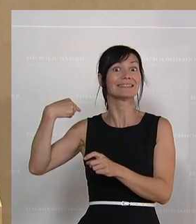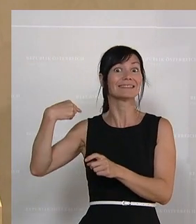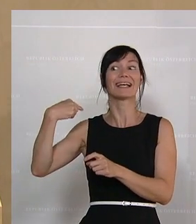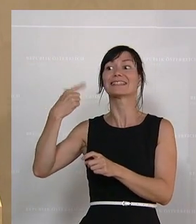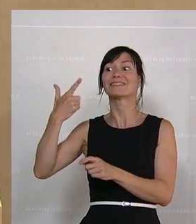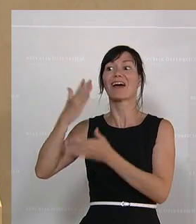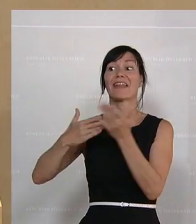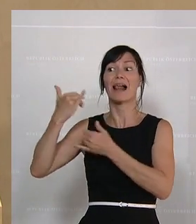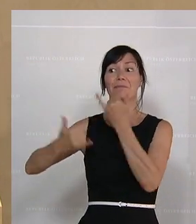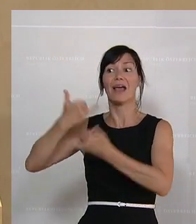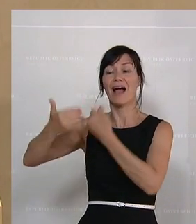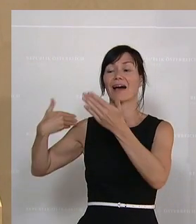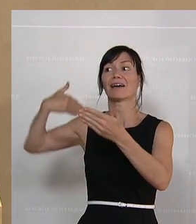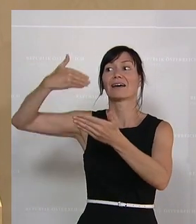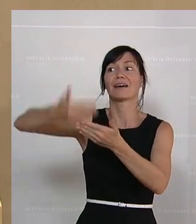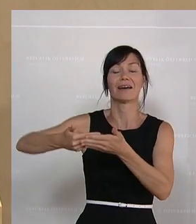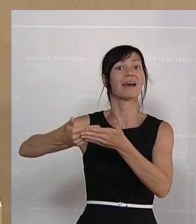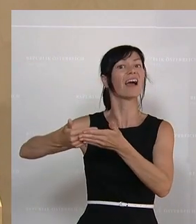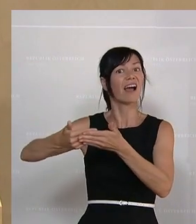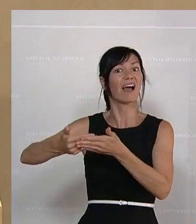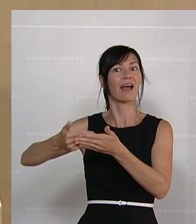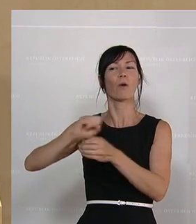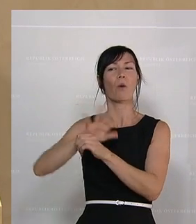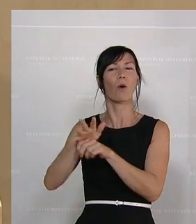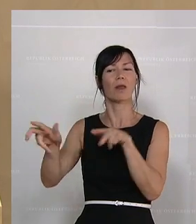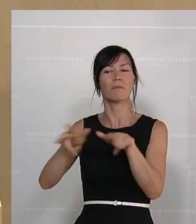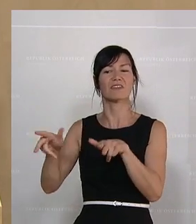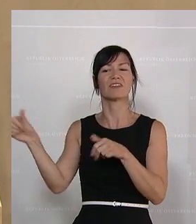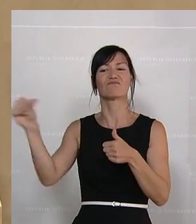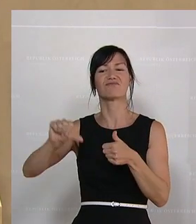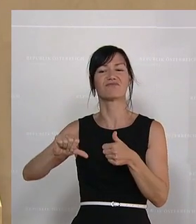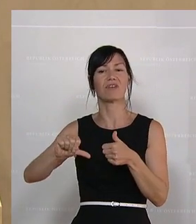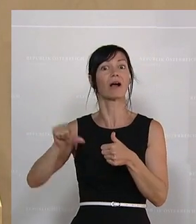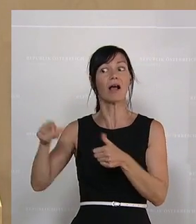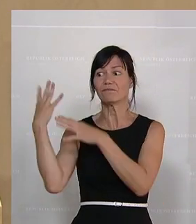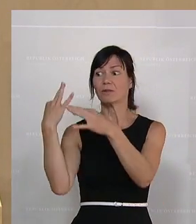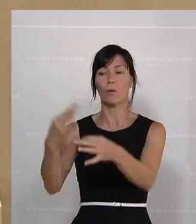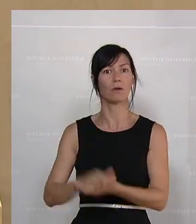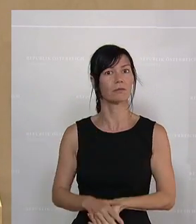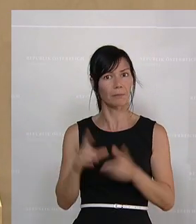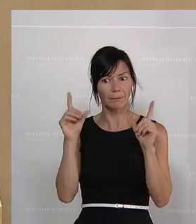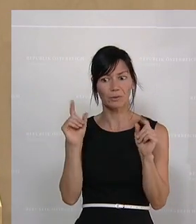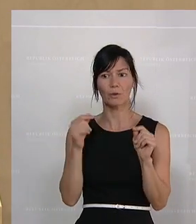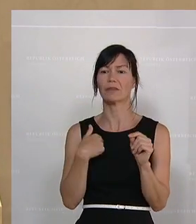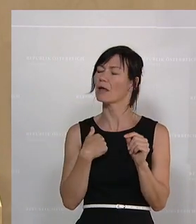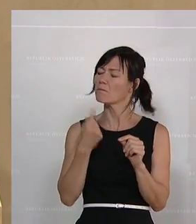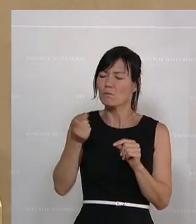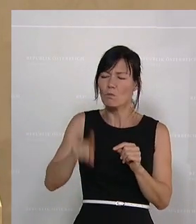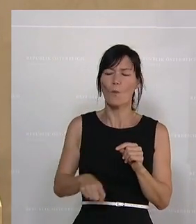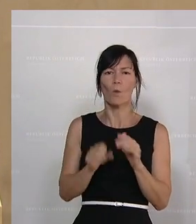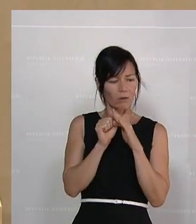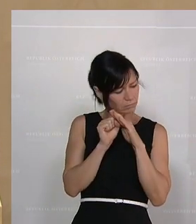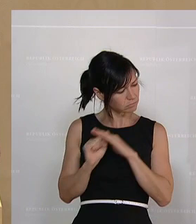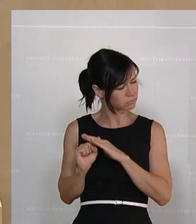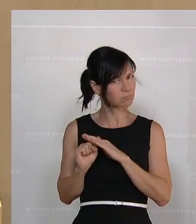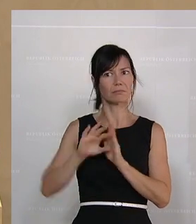jahre aus dem corona management nämlich dem monatelangen wegducken sie ducken sich weg führen